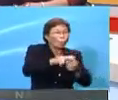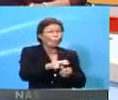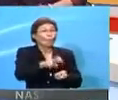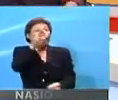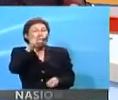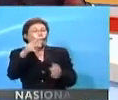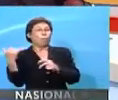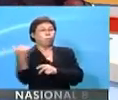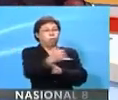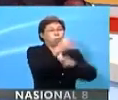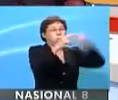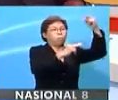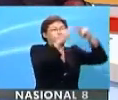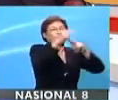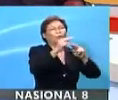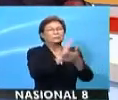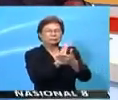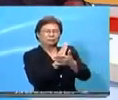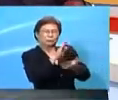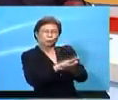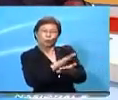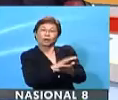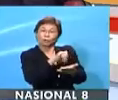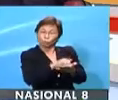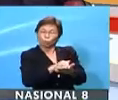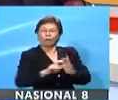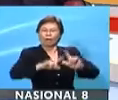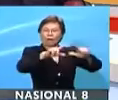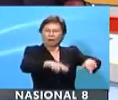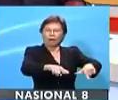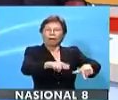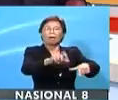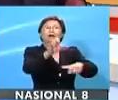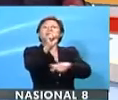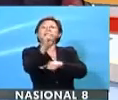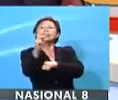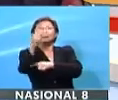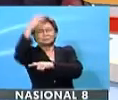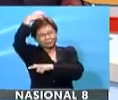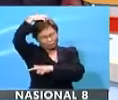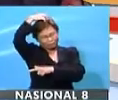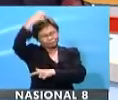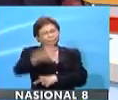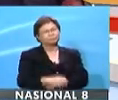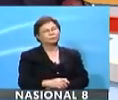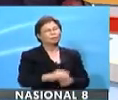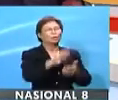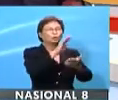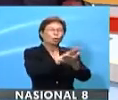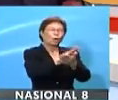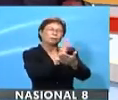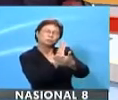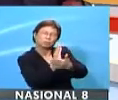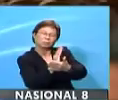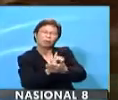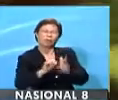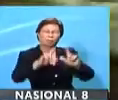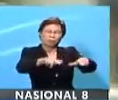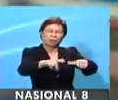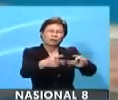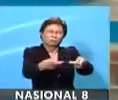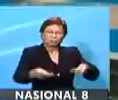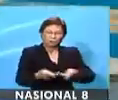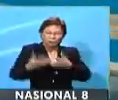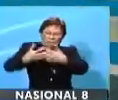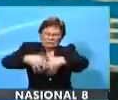ke bangunan penempatan sementara sekolah berkenaan yang terletak di Seri Kembangan, Selangor. Penempatan sementara sekolah tersebut terletak di kawasan